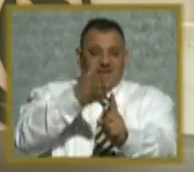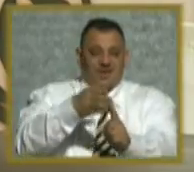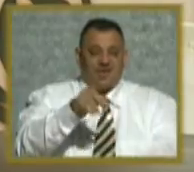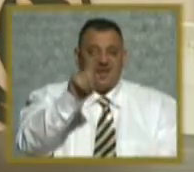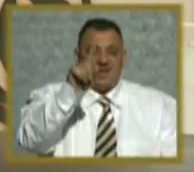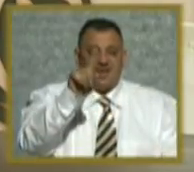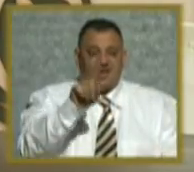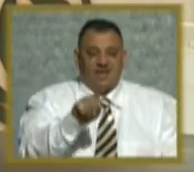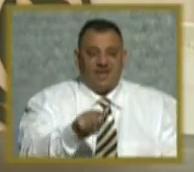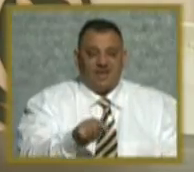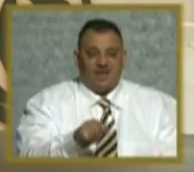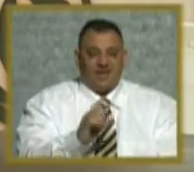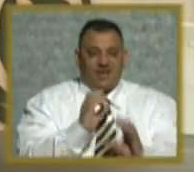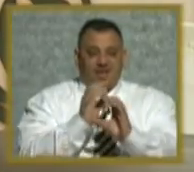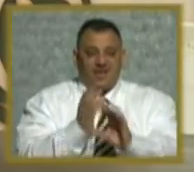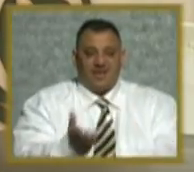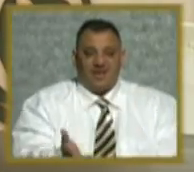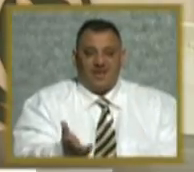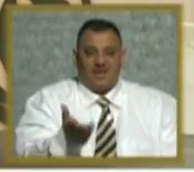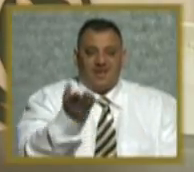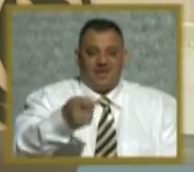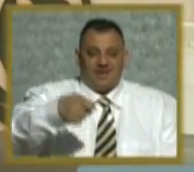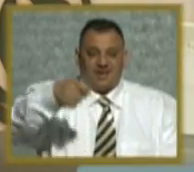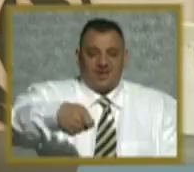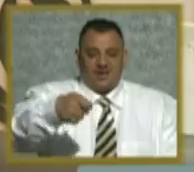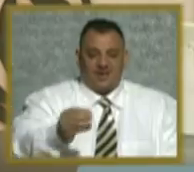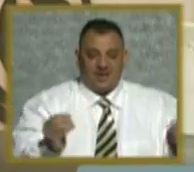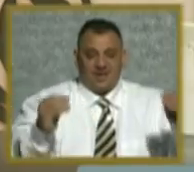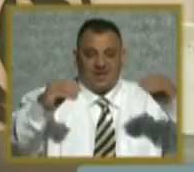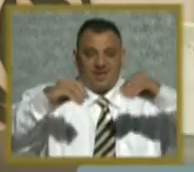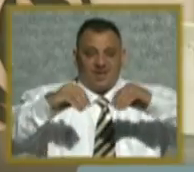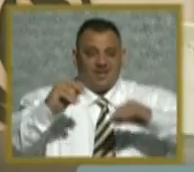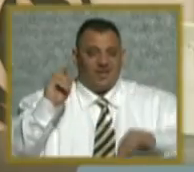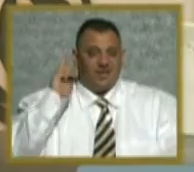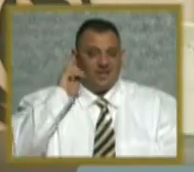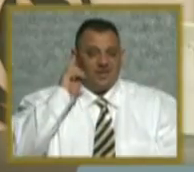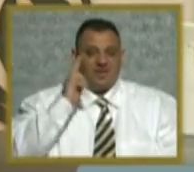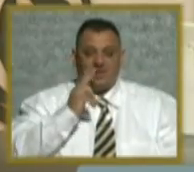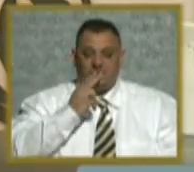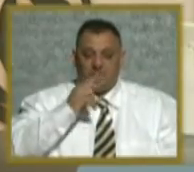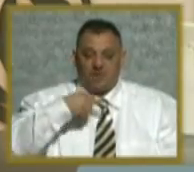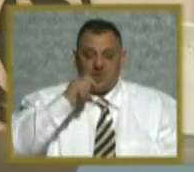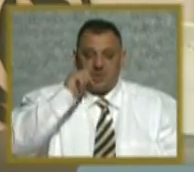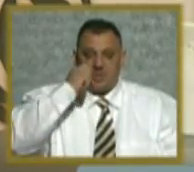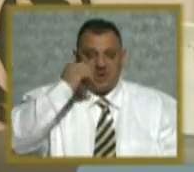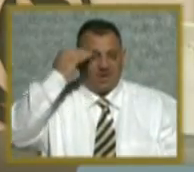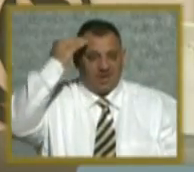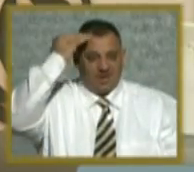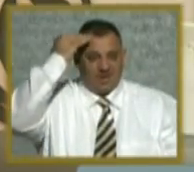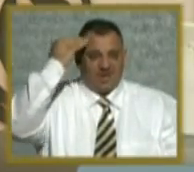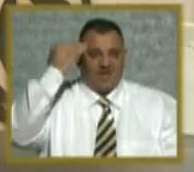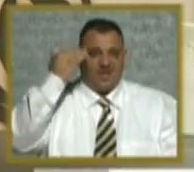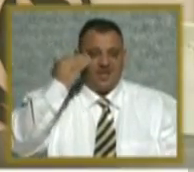والتابعين وعلى من تبعهم بإحسان إلى يوم الدين وسلم تسليما مزيدا. أما بعد، فحياكم الله أيها الإخوة